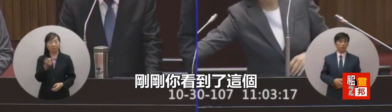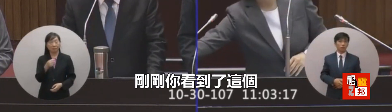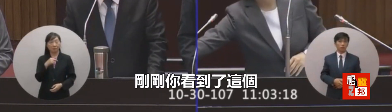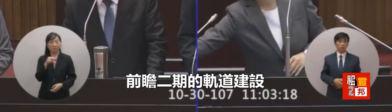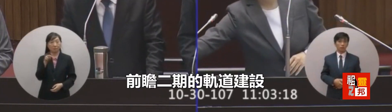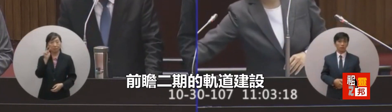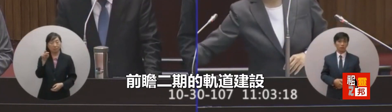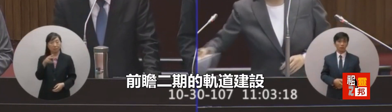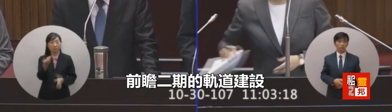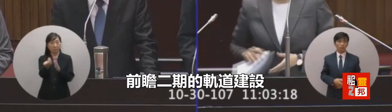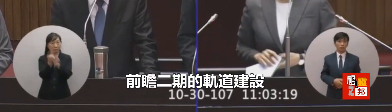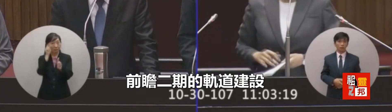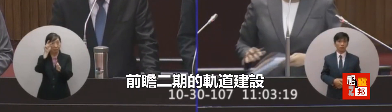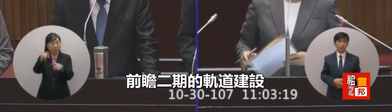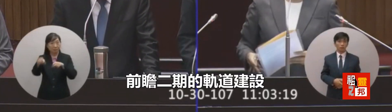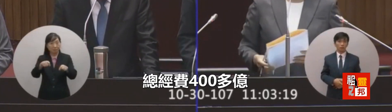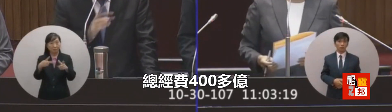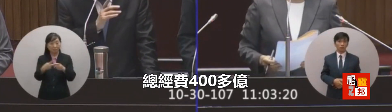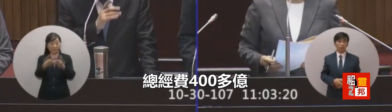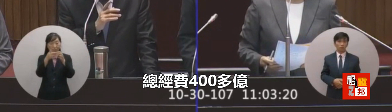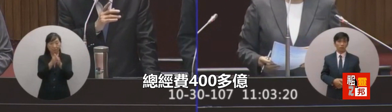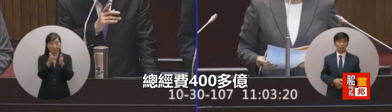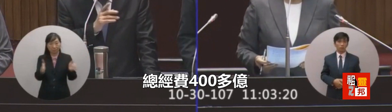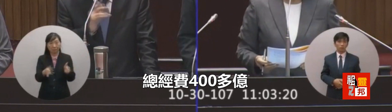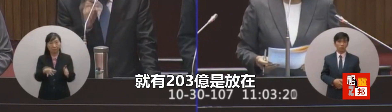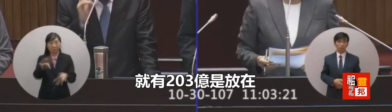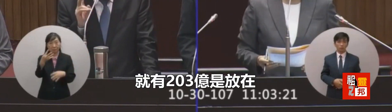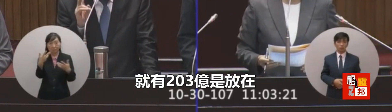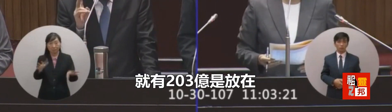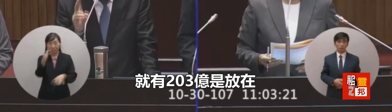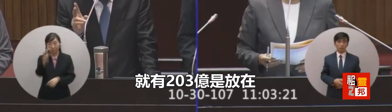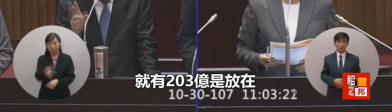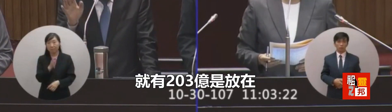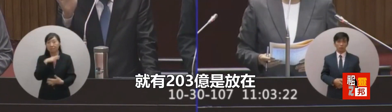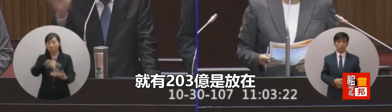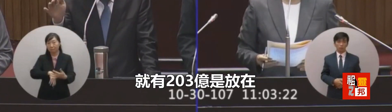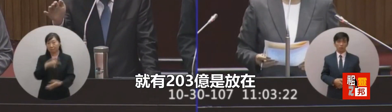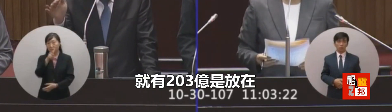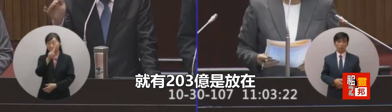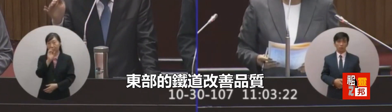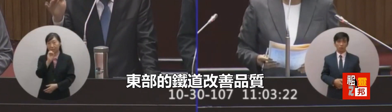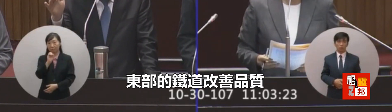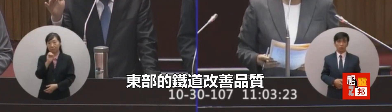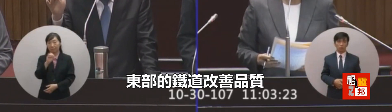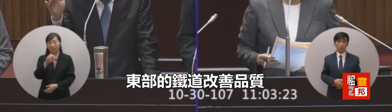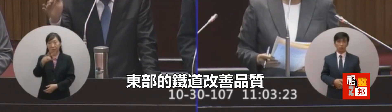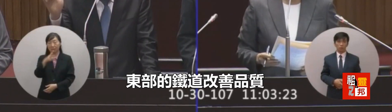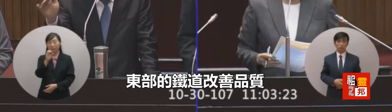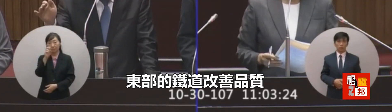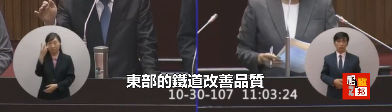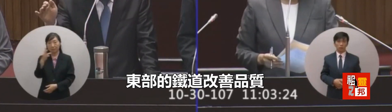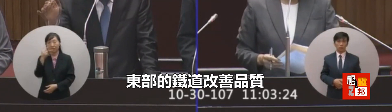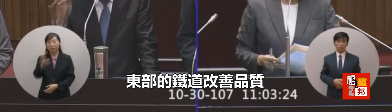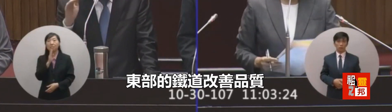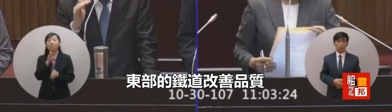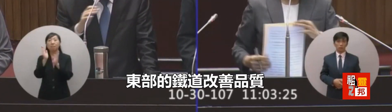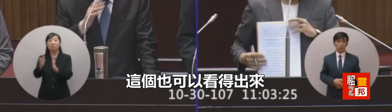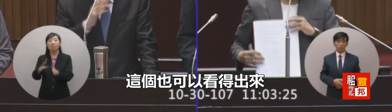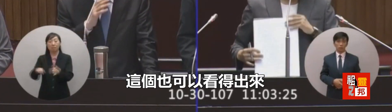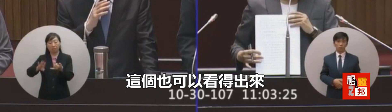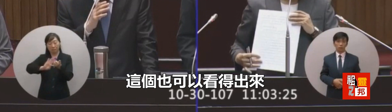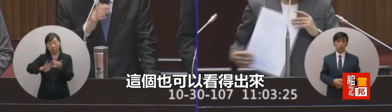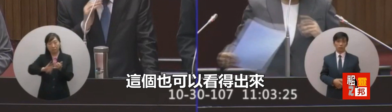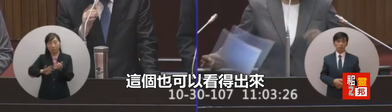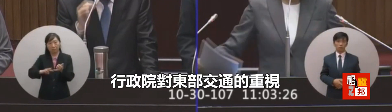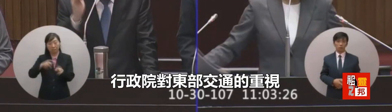看到了这个前瞻二期的轨道建设总经费400多亿，就203亿是放在东部的铁道改善品质，这